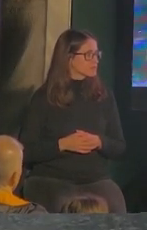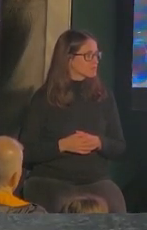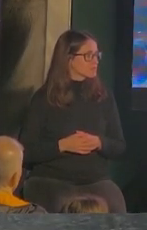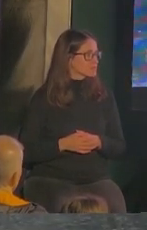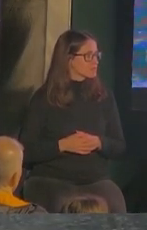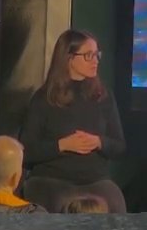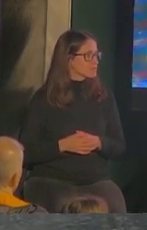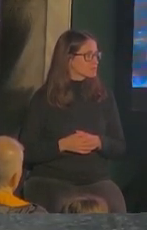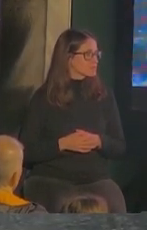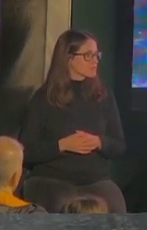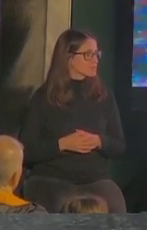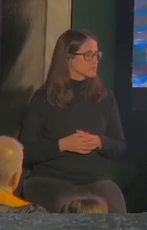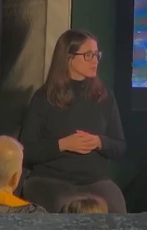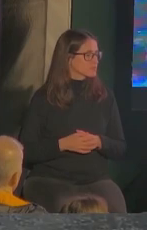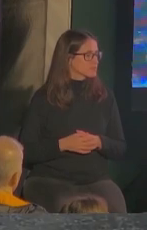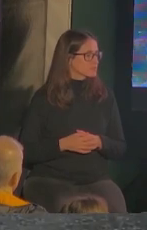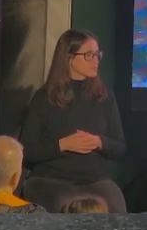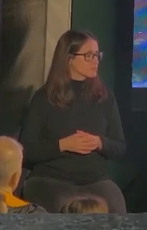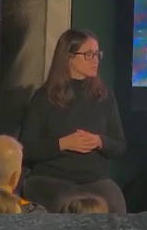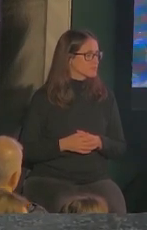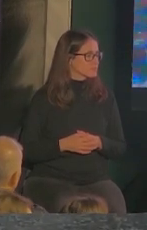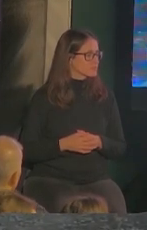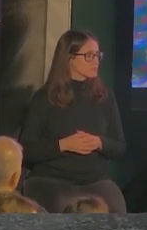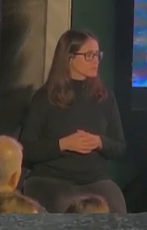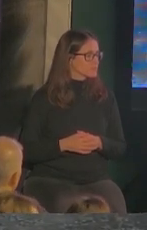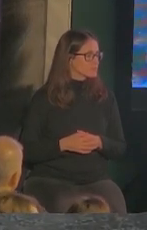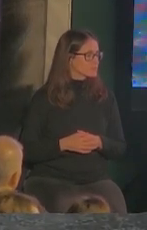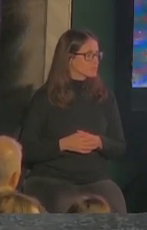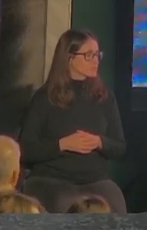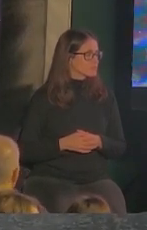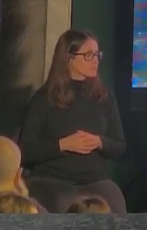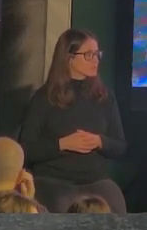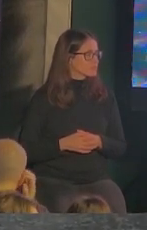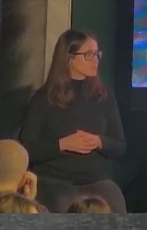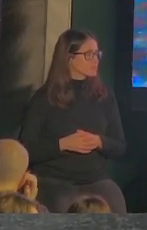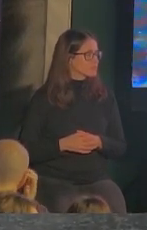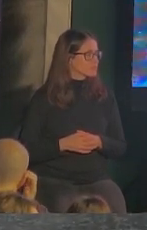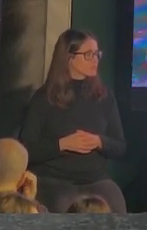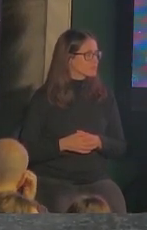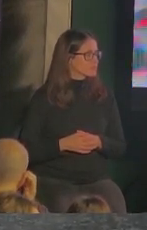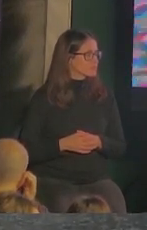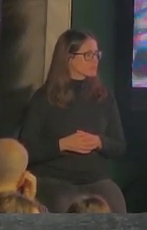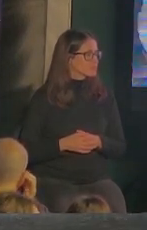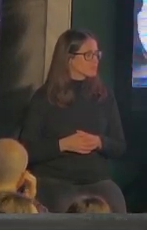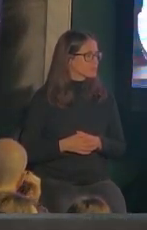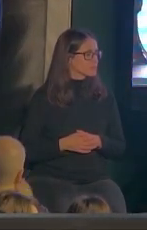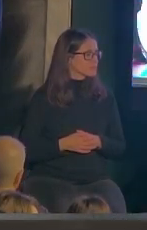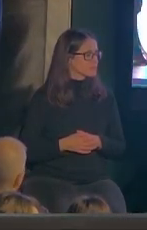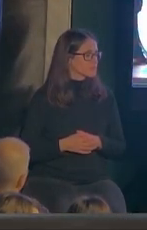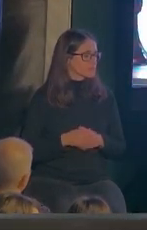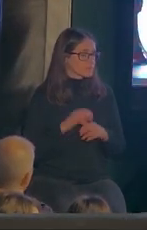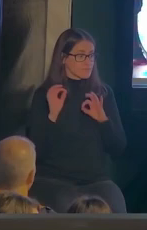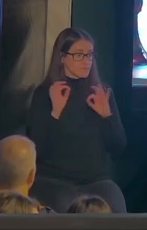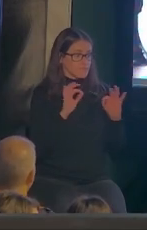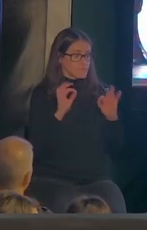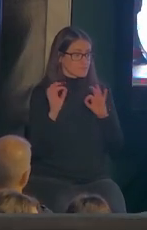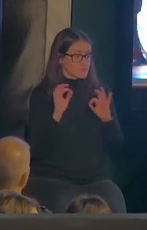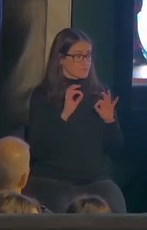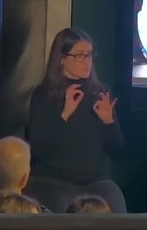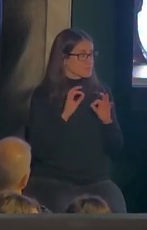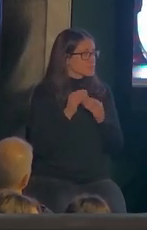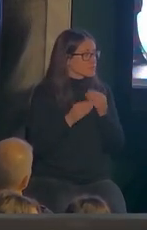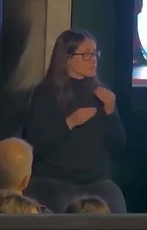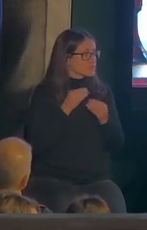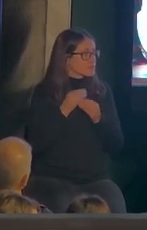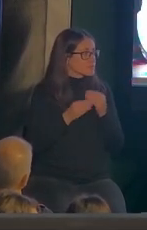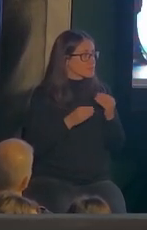també l'acabarem una mica. Aquest te'l deixo per allisar tu. I jo començo per això. Aquesta seria